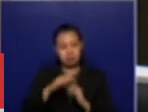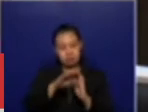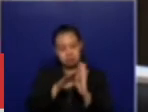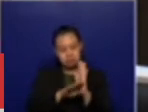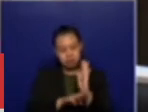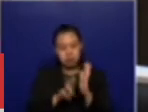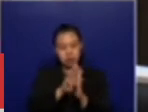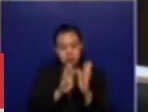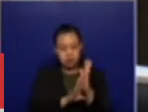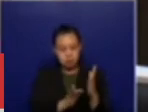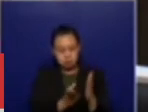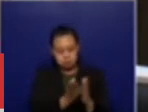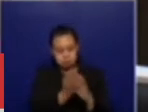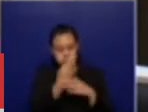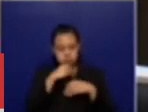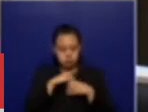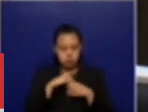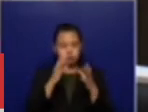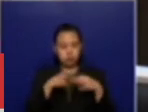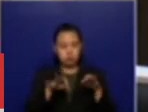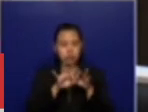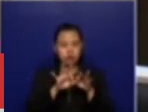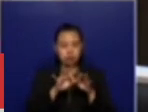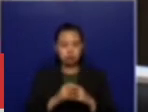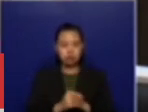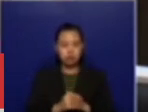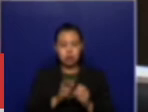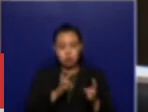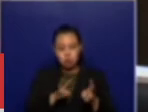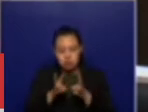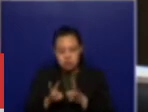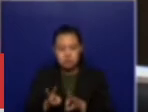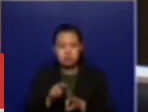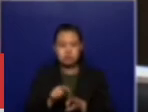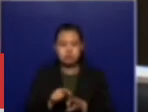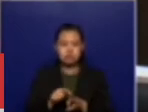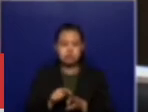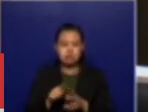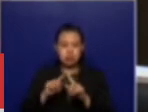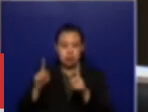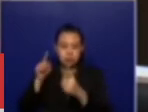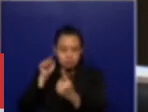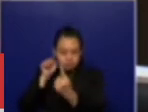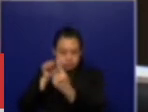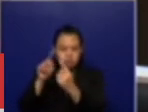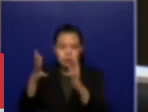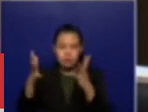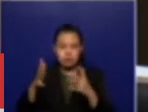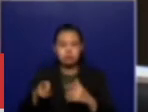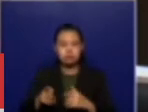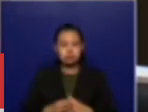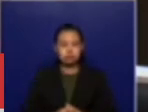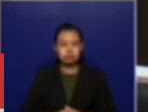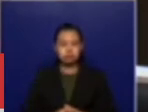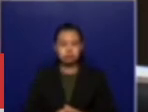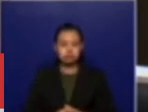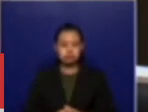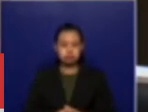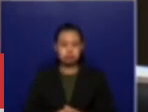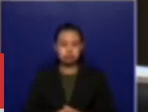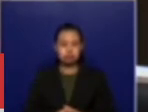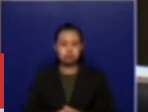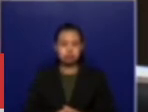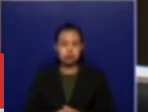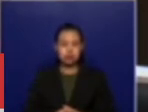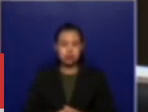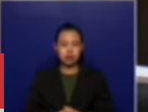านี้ท่านจึงสะท้อนออกมาในรูปแบบของการบริหารที่เน้นกระบวนการโดยไม่มีเป้าหมายผมไม่ได้พูดมั่ว